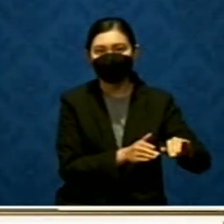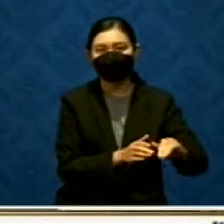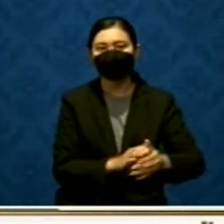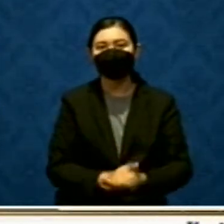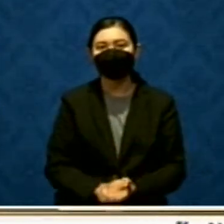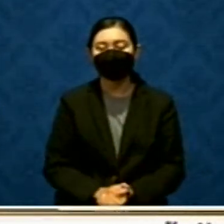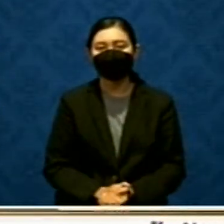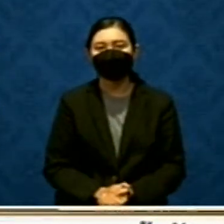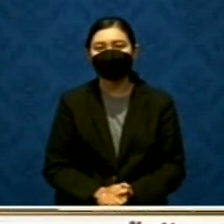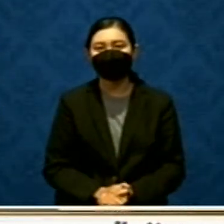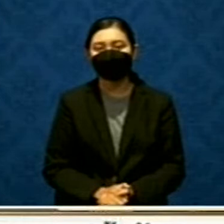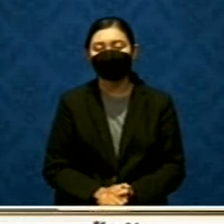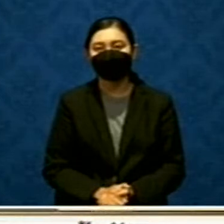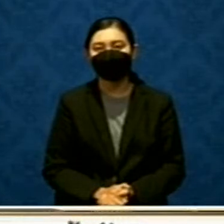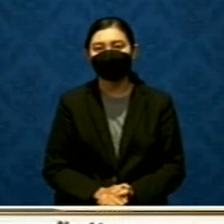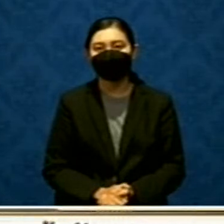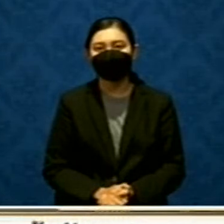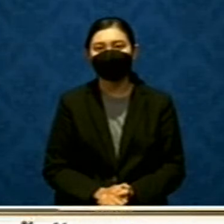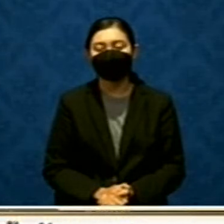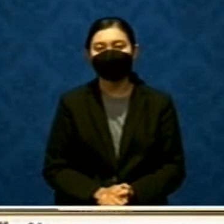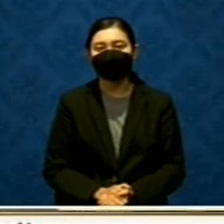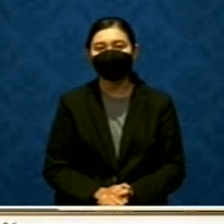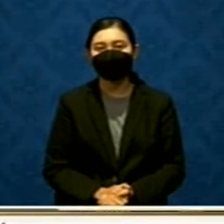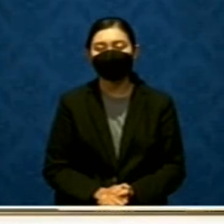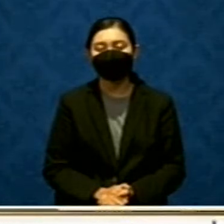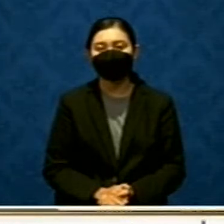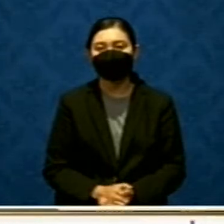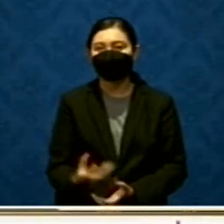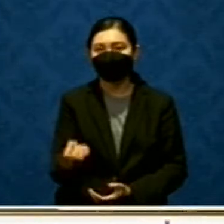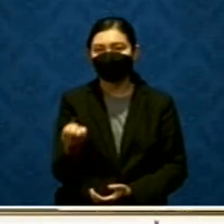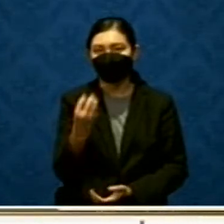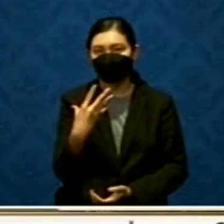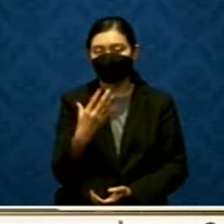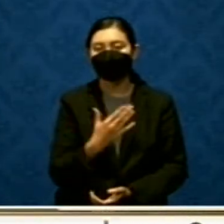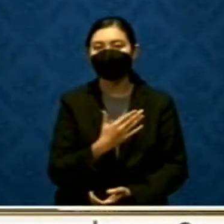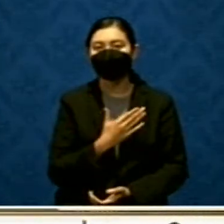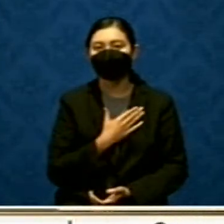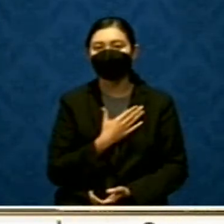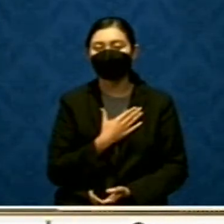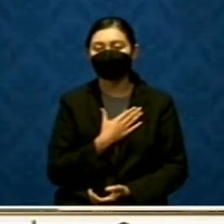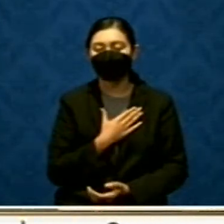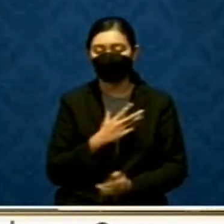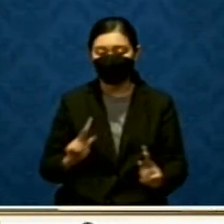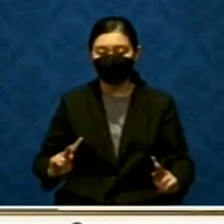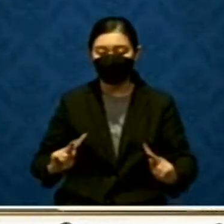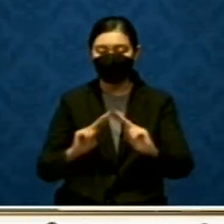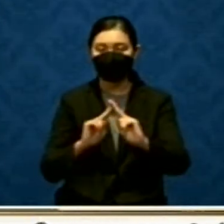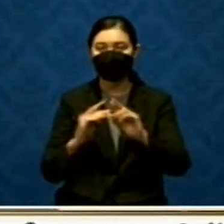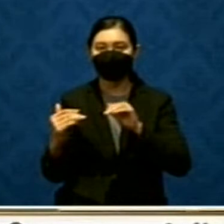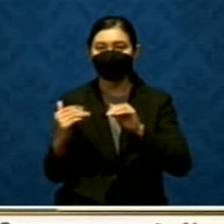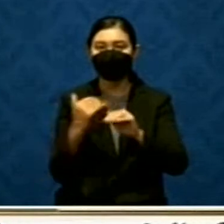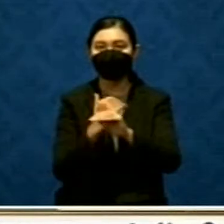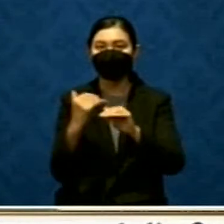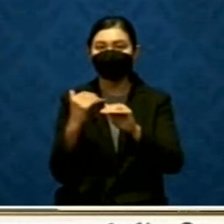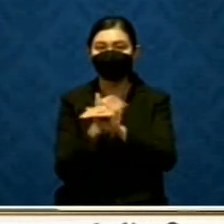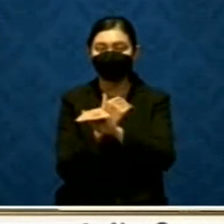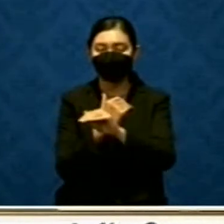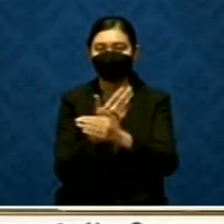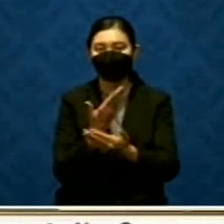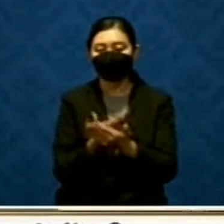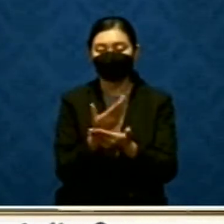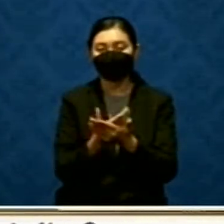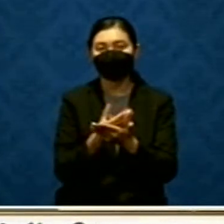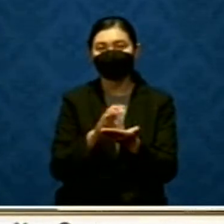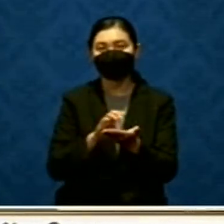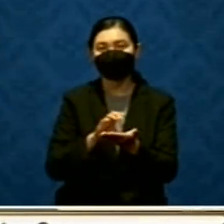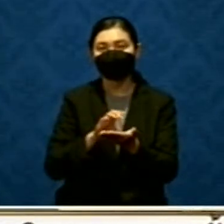ในเรื่องของการที่มีการกล่าวหานะครับว่ากระทรวงคมนาคมเนี่ยโดยผมเนี่ยมีการจัดงบประมาณของ